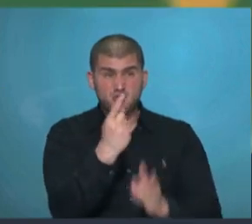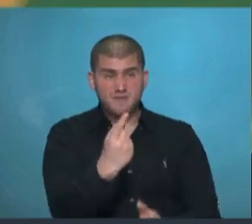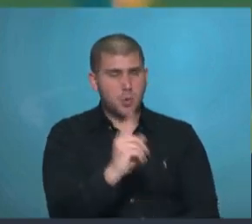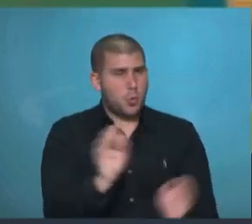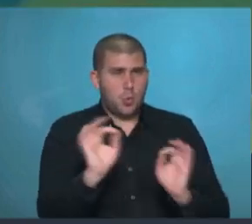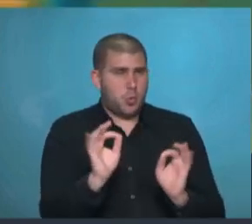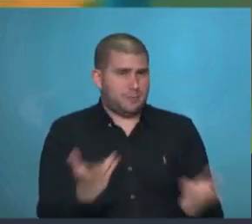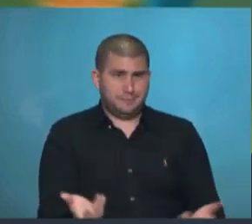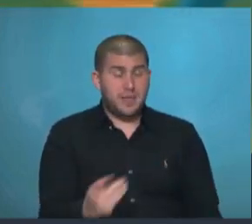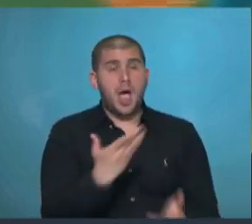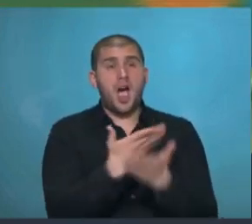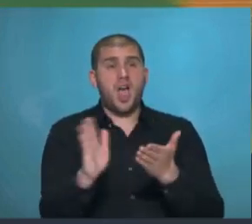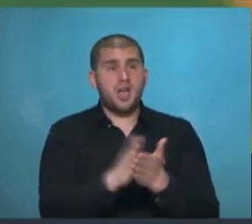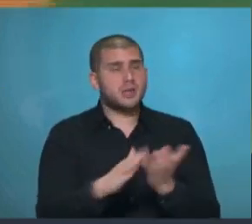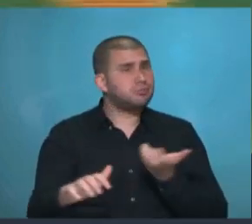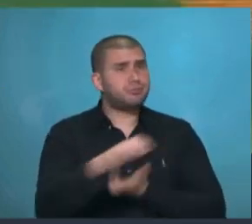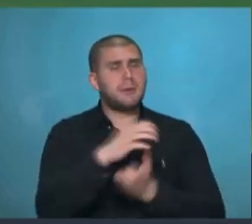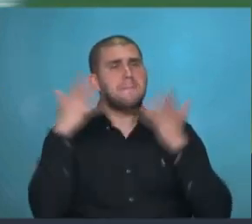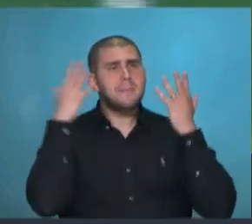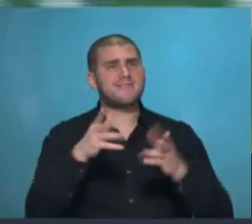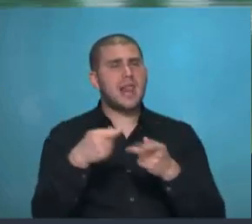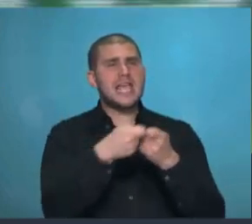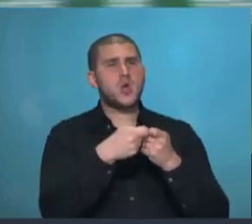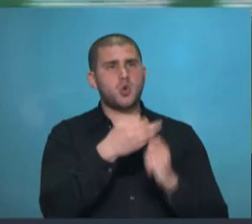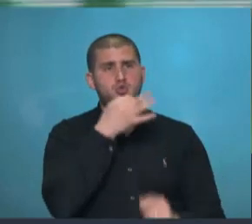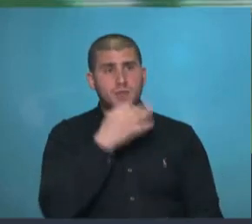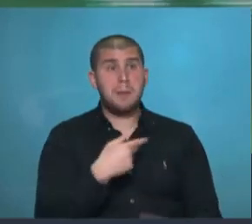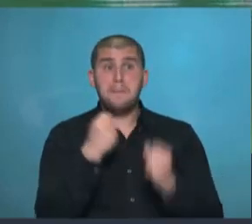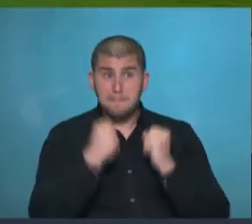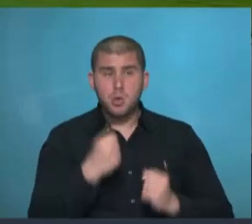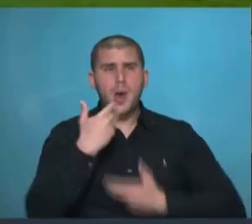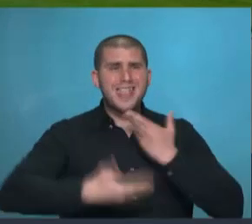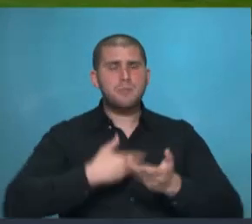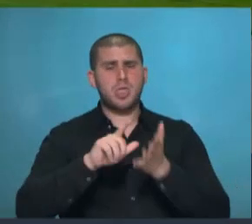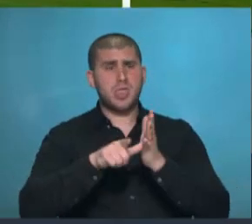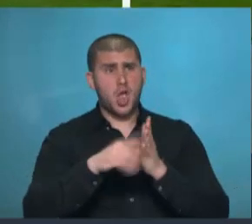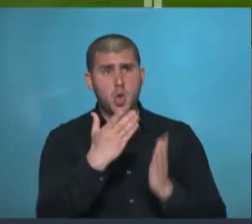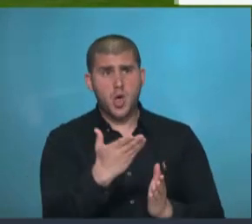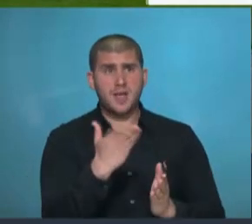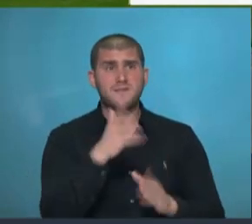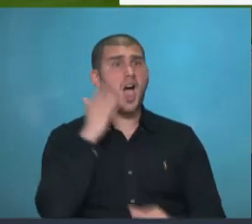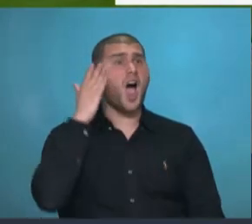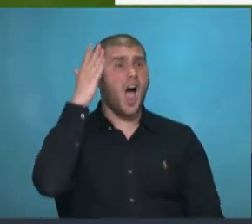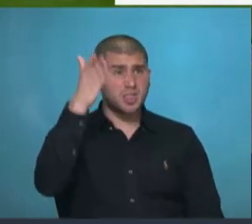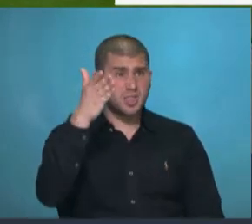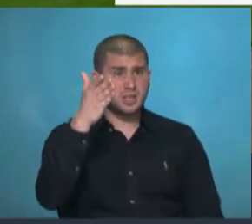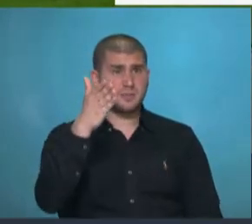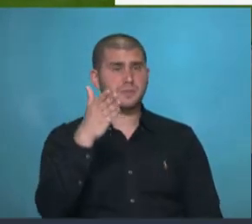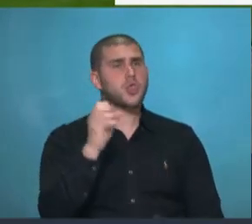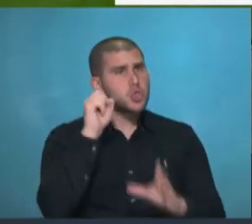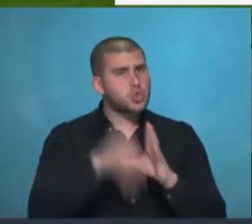היה. החלטה שעוררה מתקפה על איגוד השופטים. אין ספק שהתקדמות הטכנולוגיה והעתיד